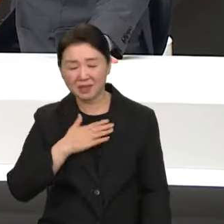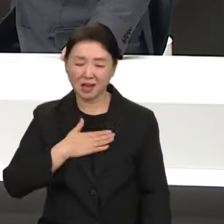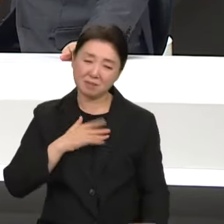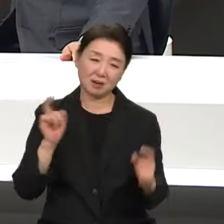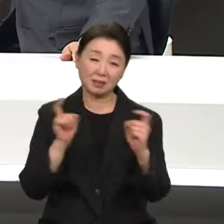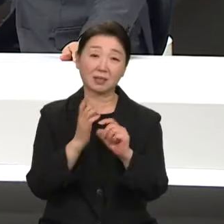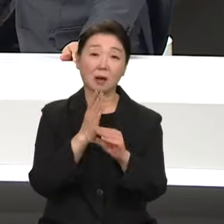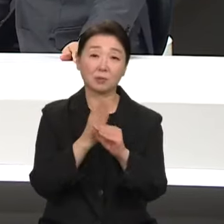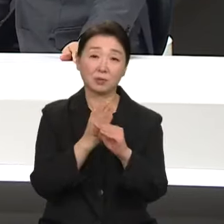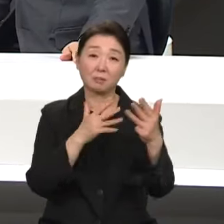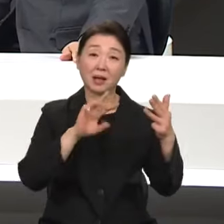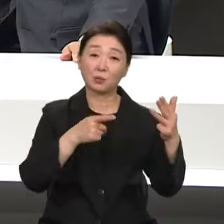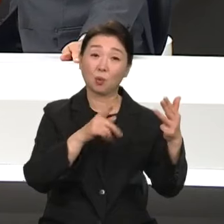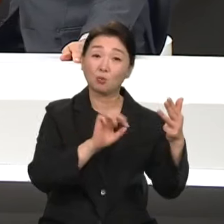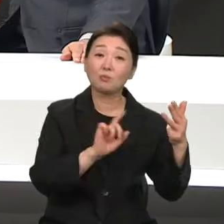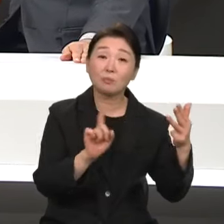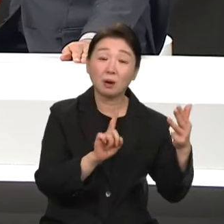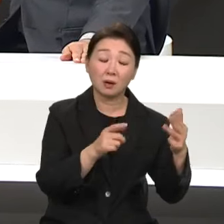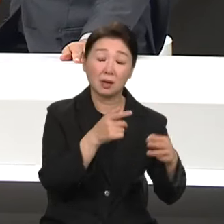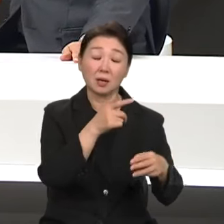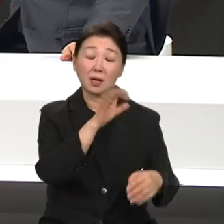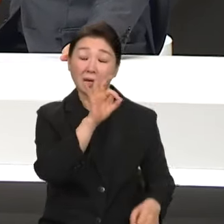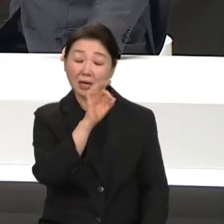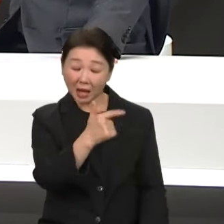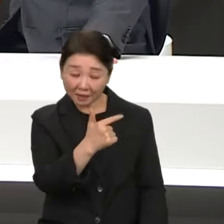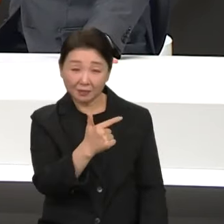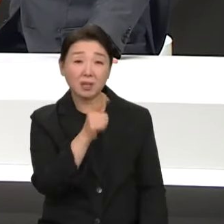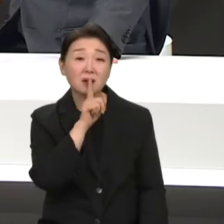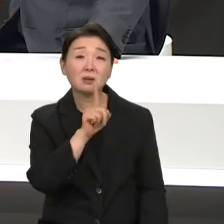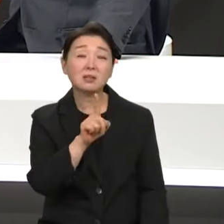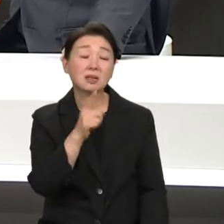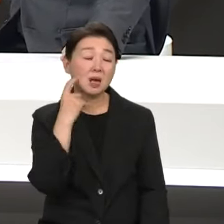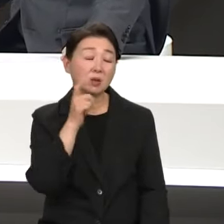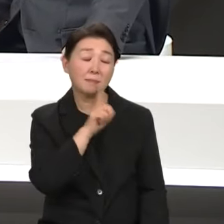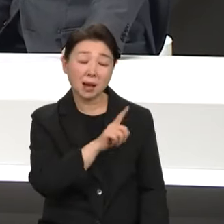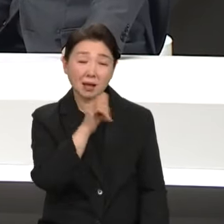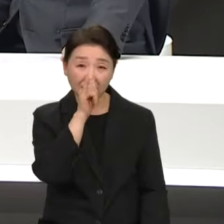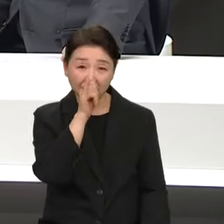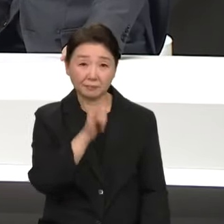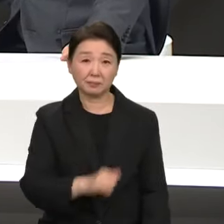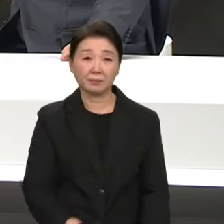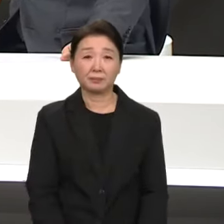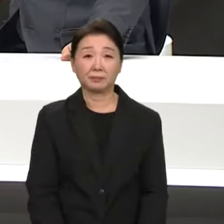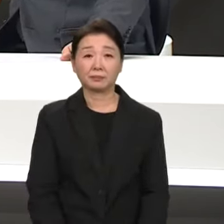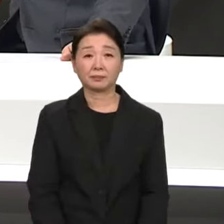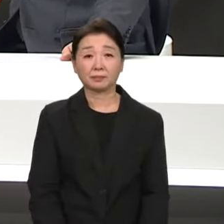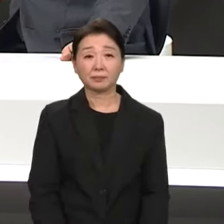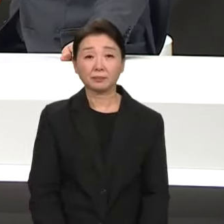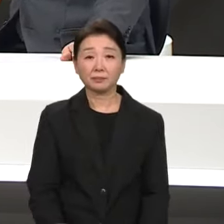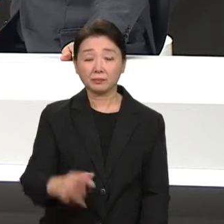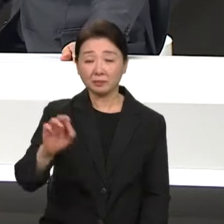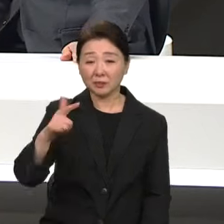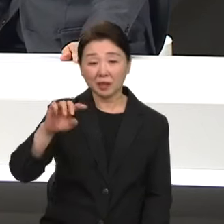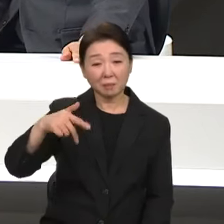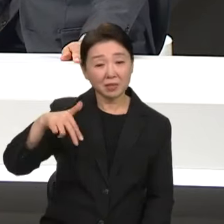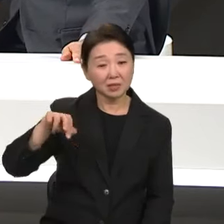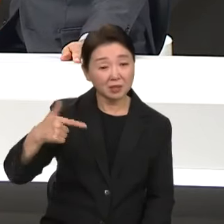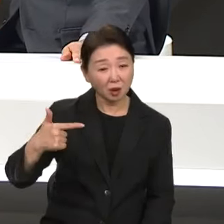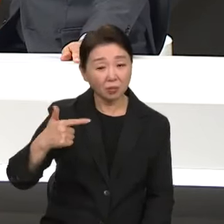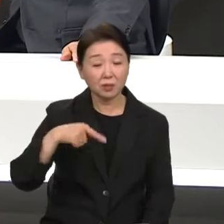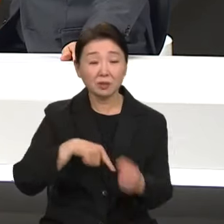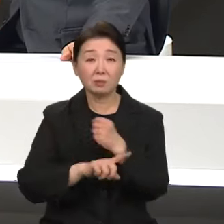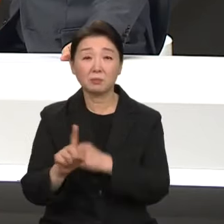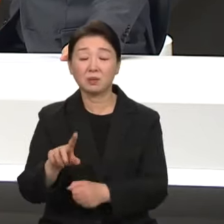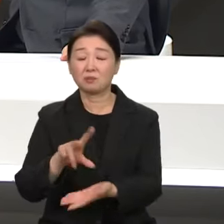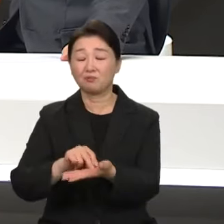네. 참고로 팔동훈이라는 것은 한 대표 측이 거짓말하고 있는 게 아니냐 이런 걸 꼬집는 의미인 것이고 이 잔민전이라는 표현은 그 지금